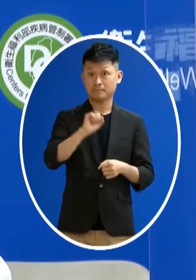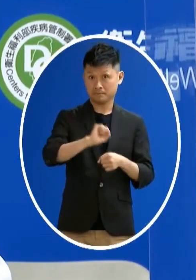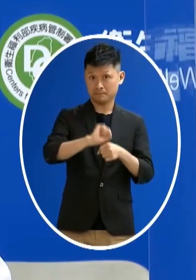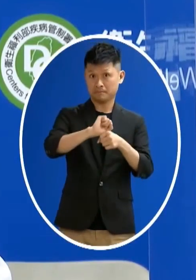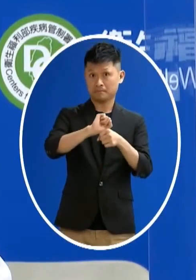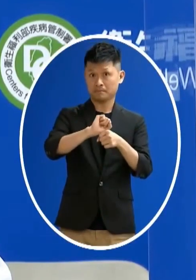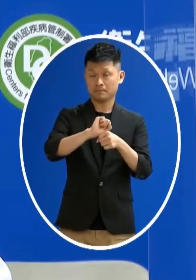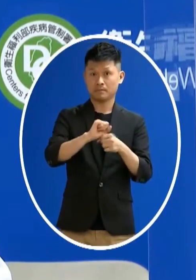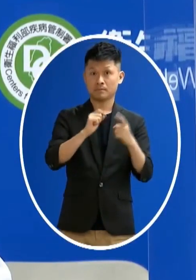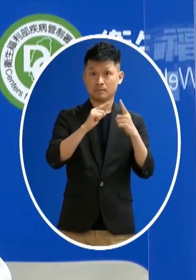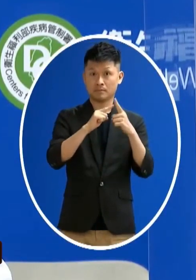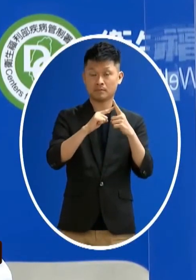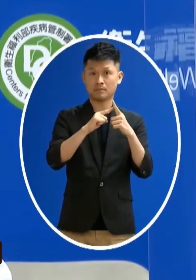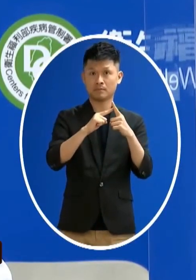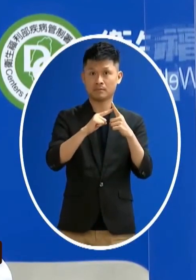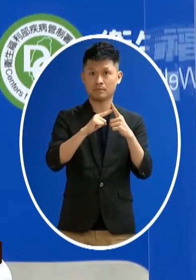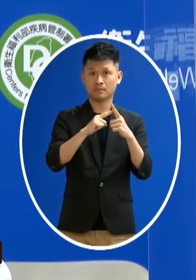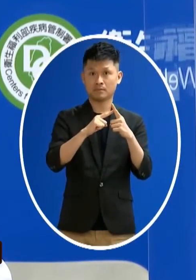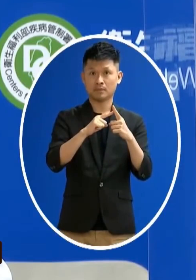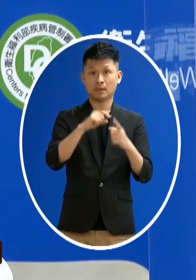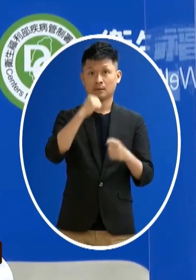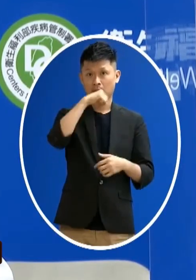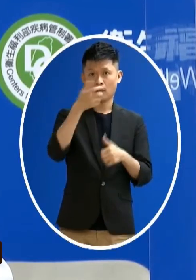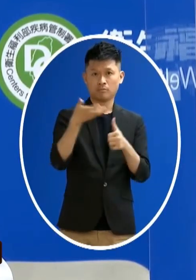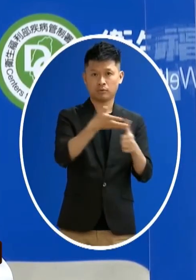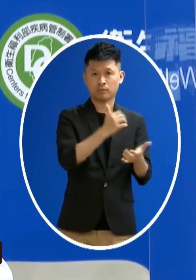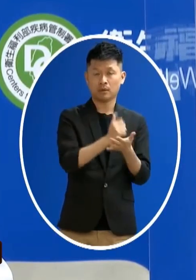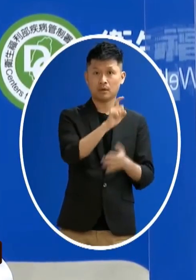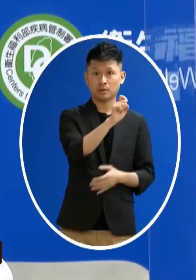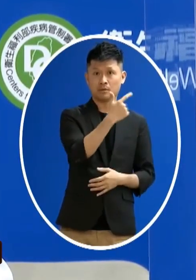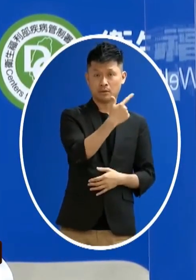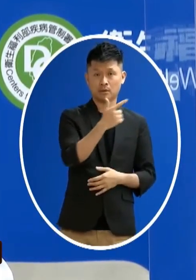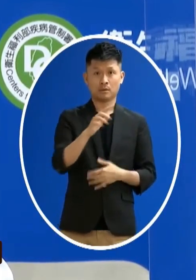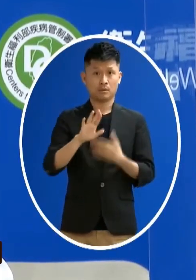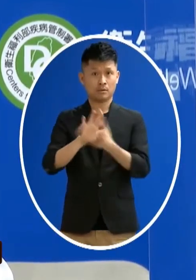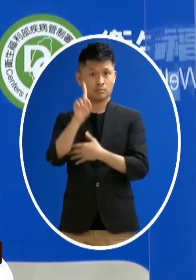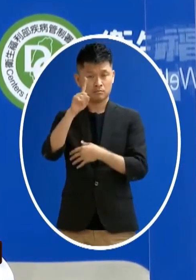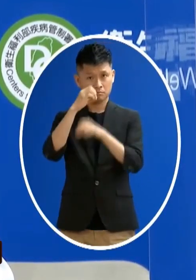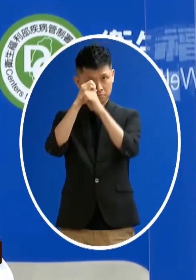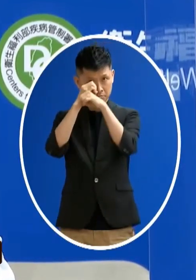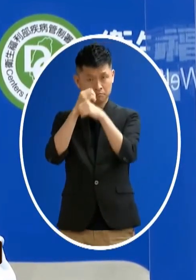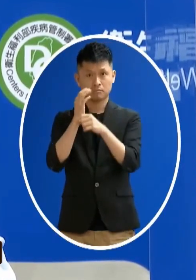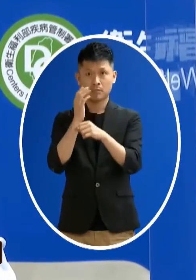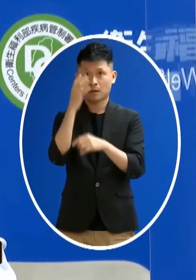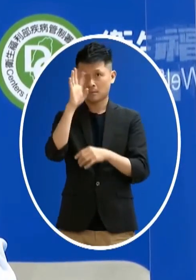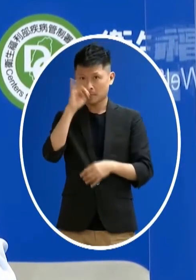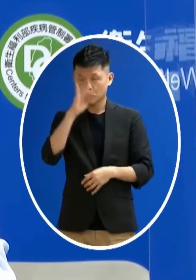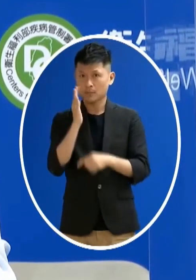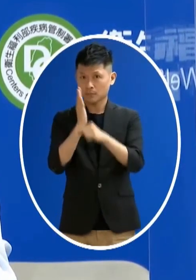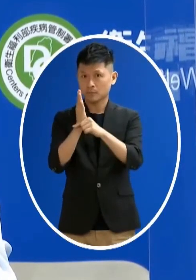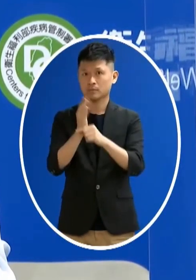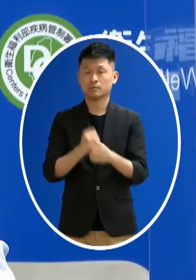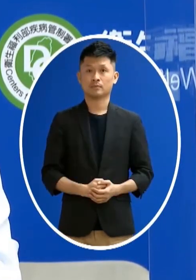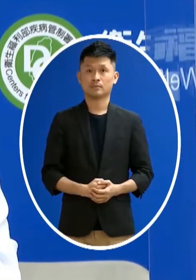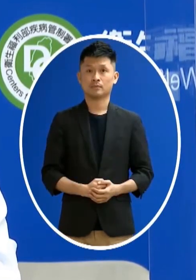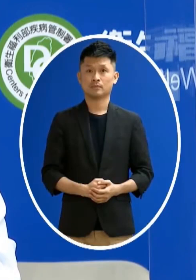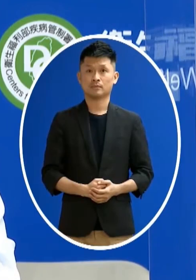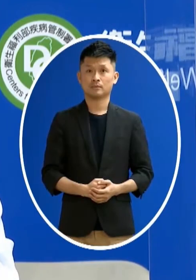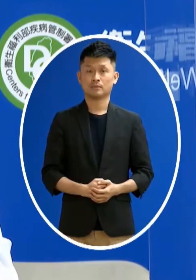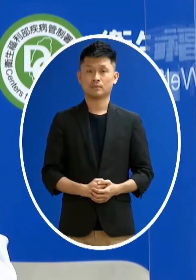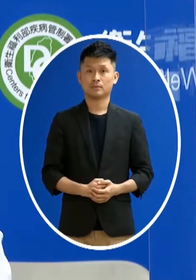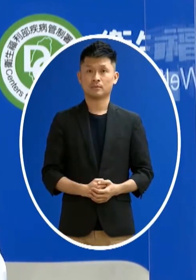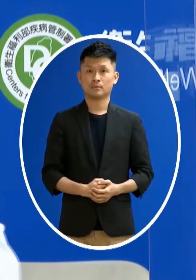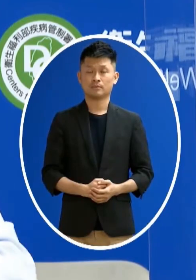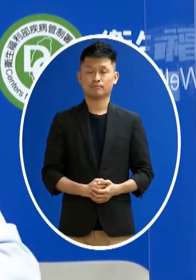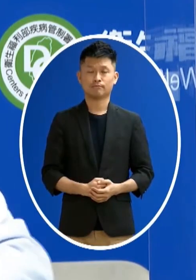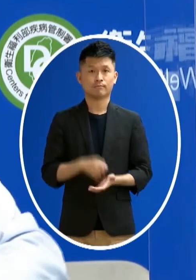的16例的本土案例，那一例调查中，一例调查中的案例。那跟